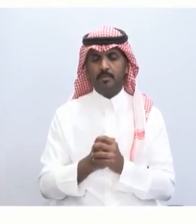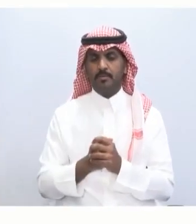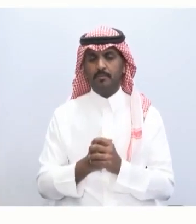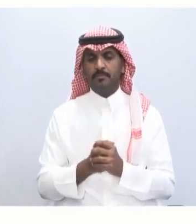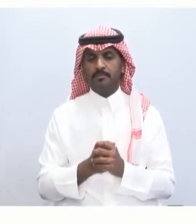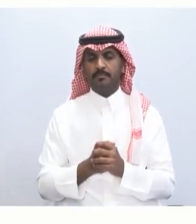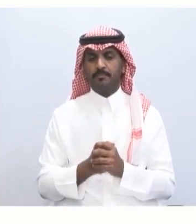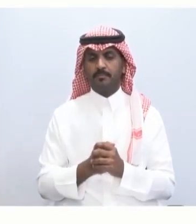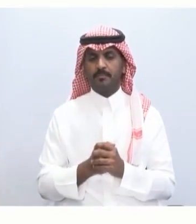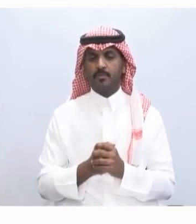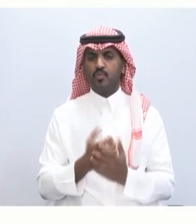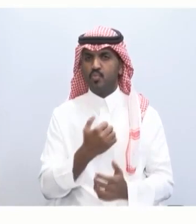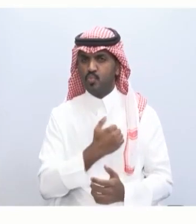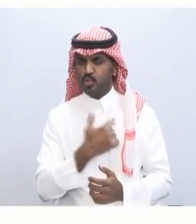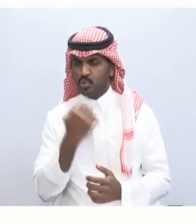وحكمته